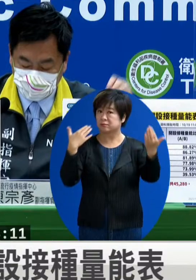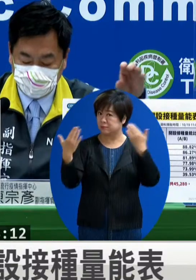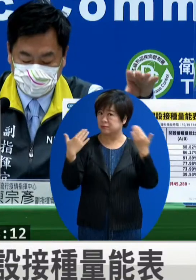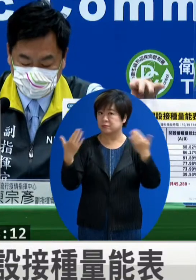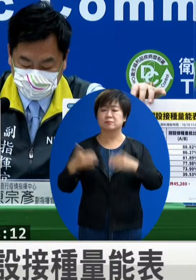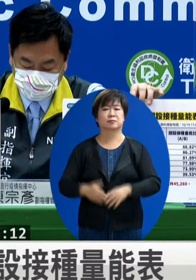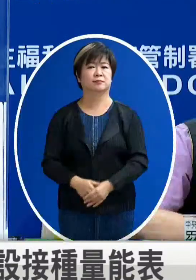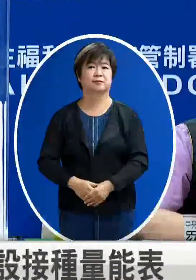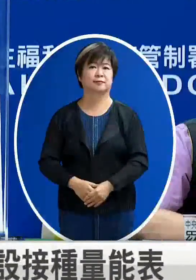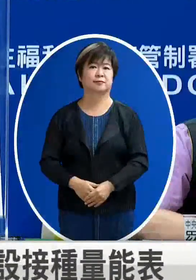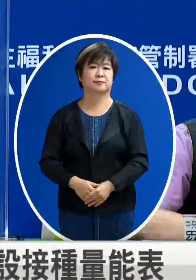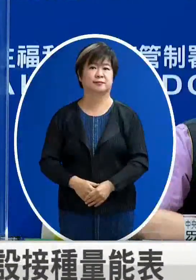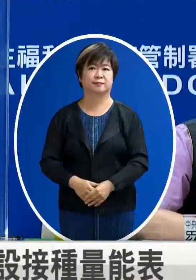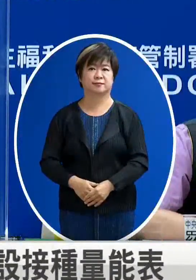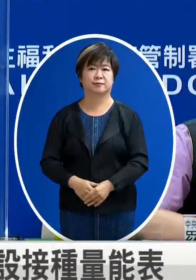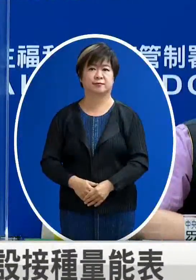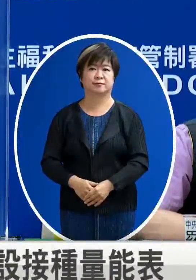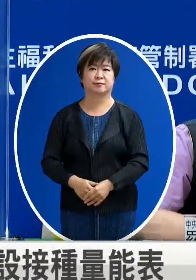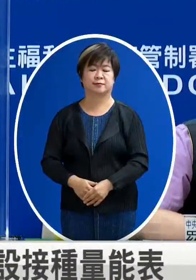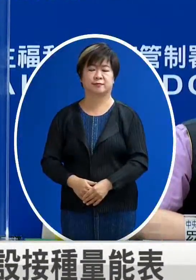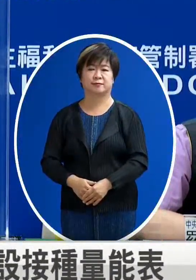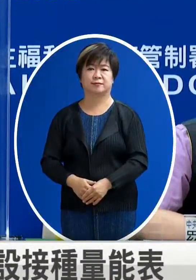考。